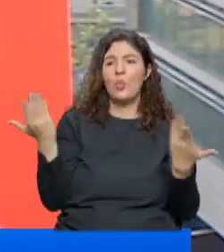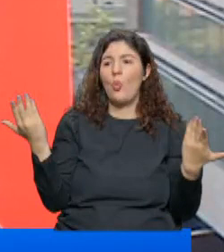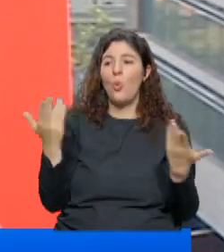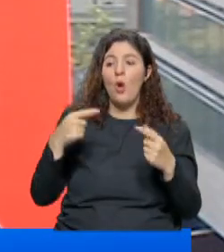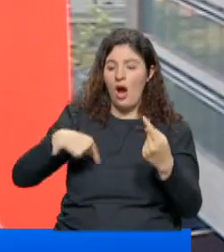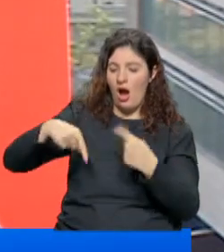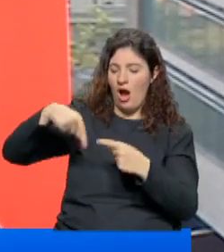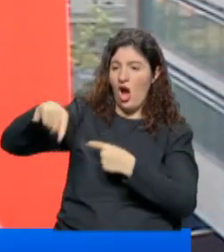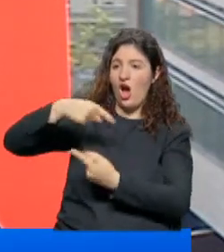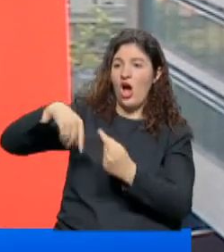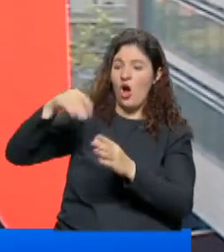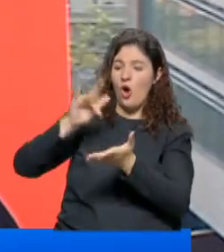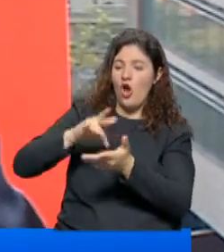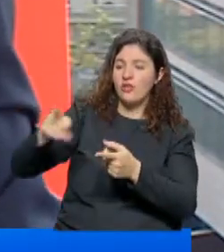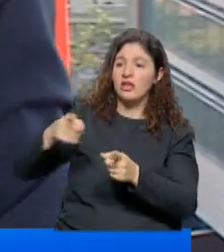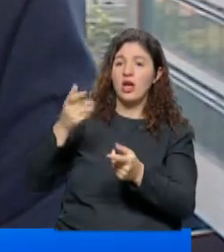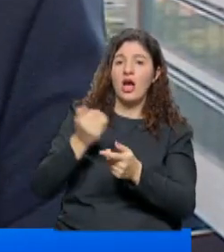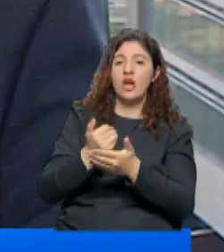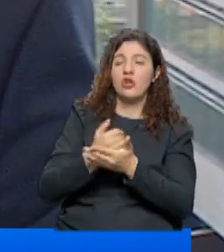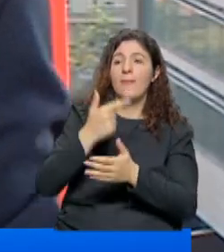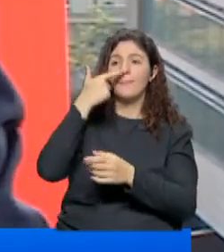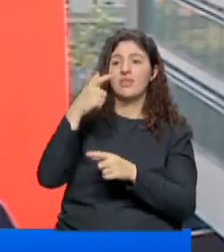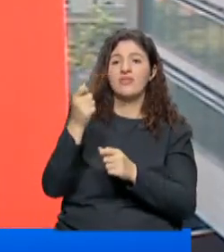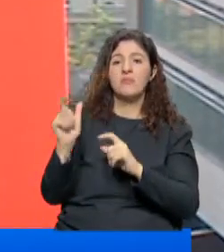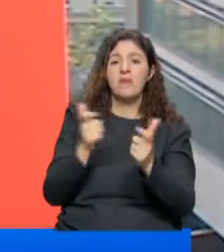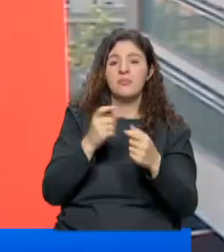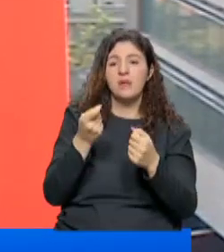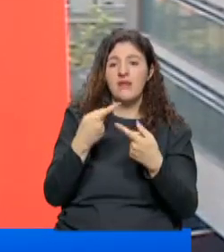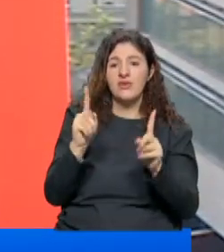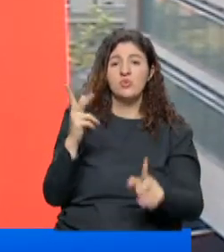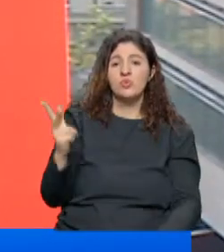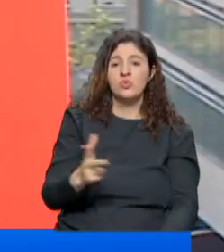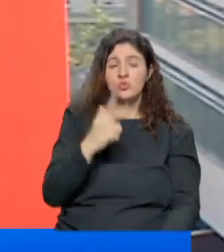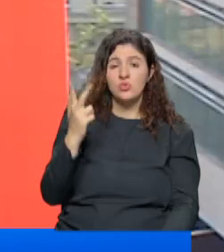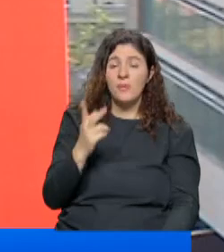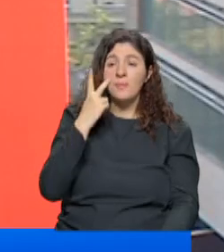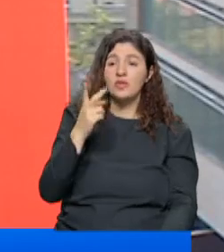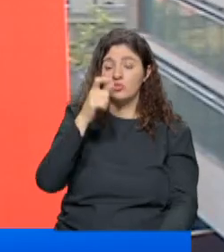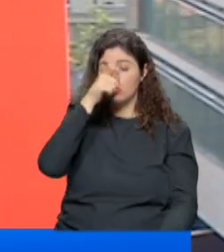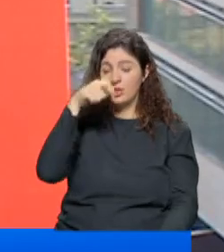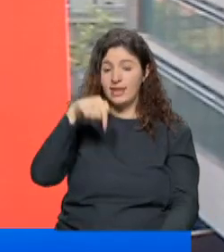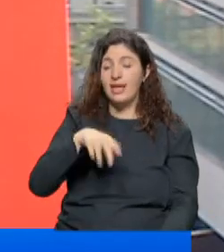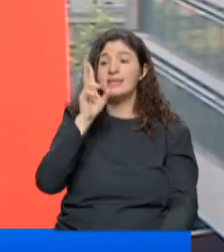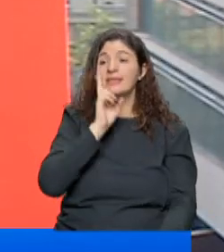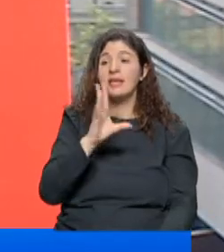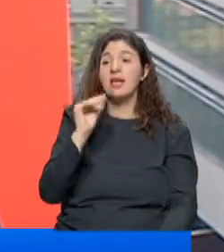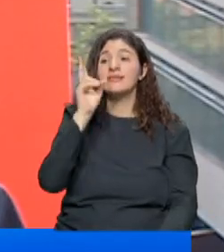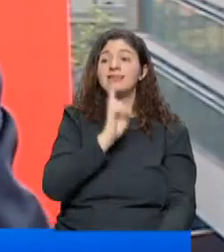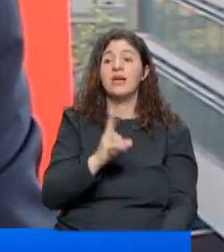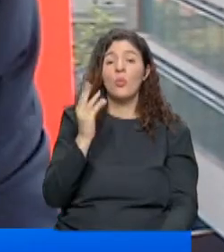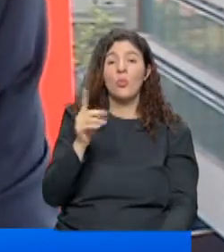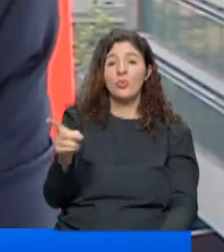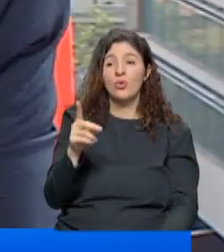aracı kazanıyor. Akaryakıt fiyatlarından kaynaklı nakliye farkları biniyor. Bak Türkiye'de zengin daha zengin